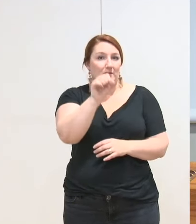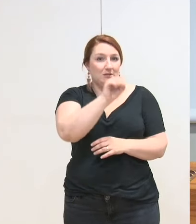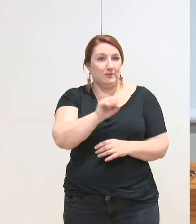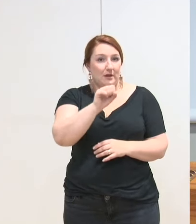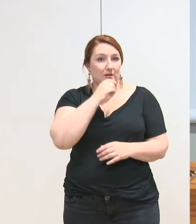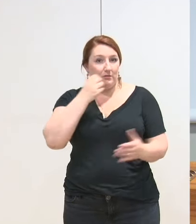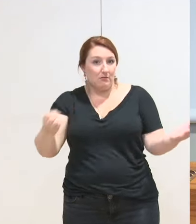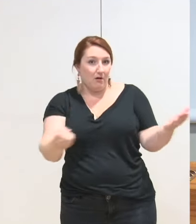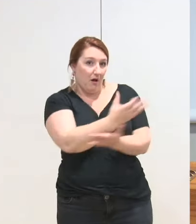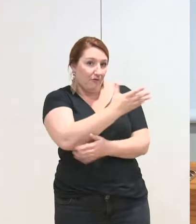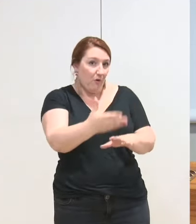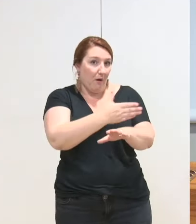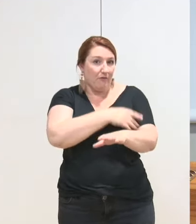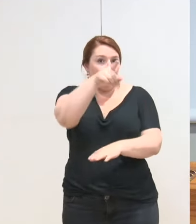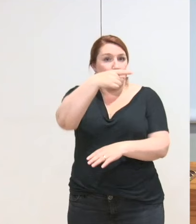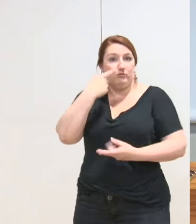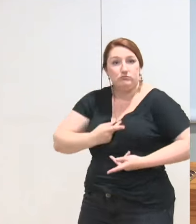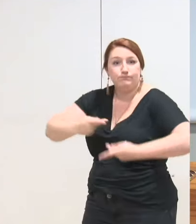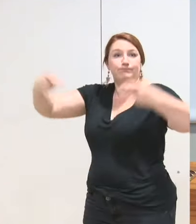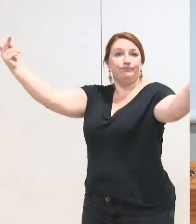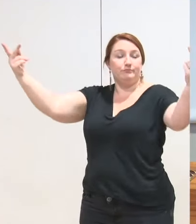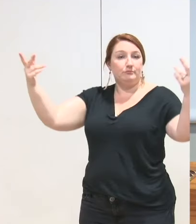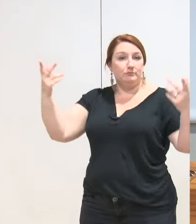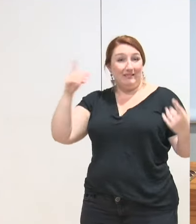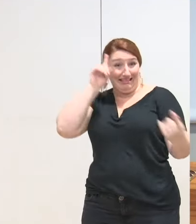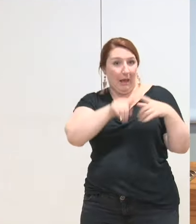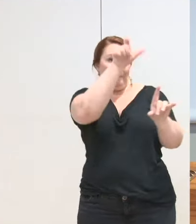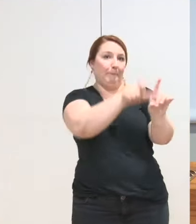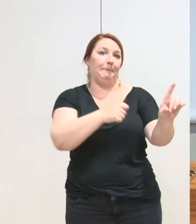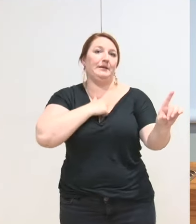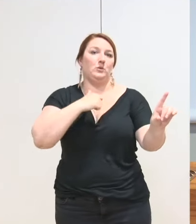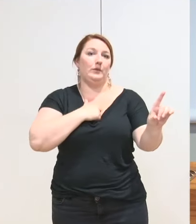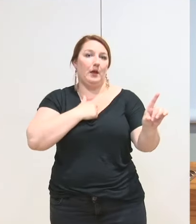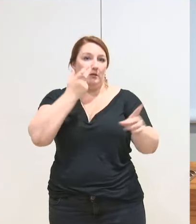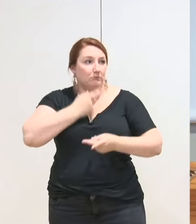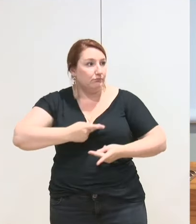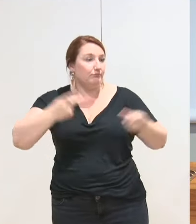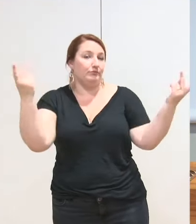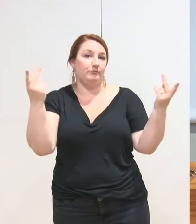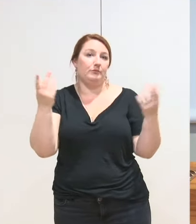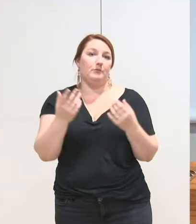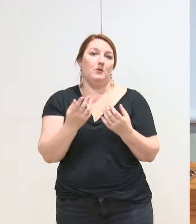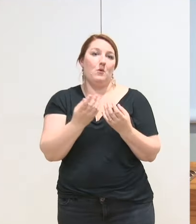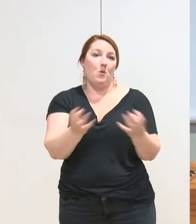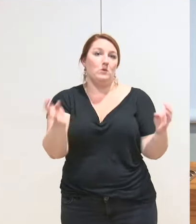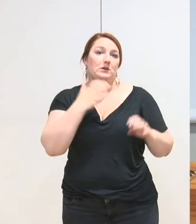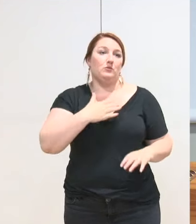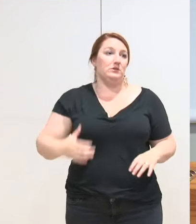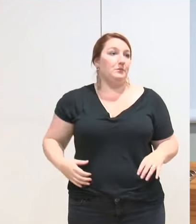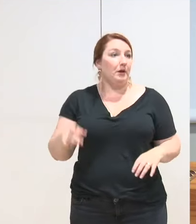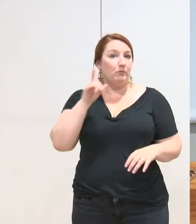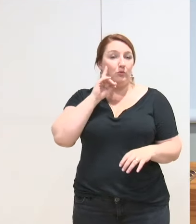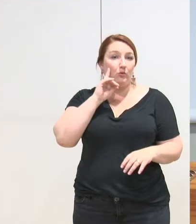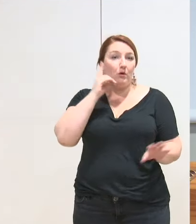alliez porter cette question le concernant et le concernement personnel ement devant le conseil municipal puisque je crois que